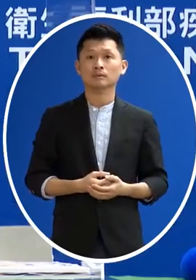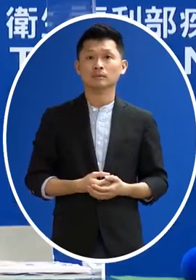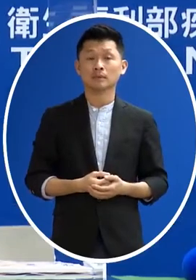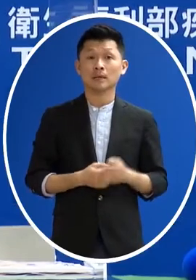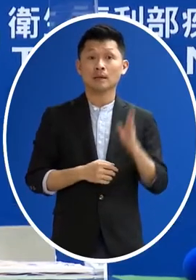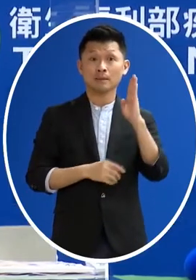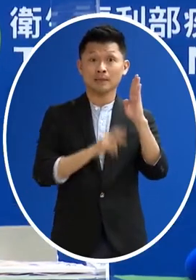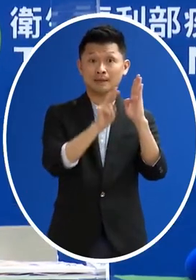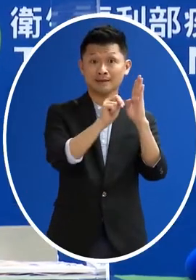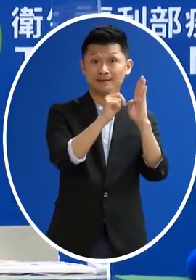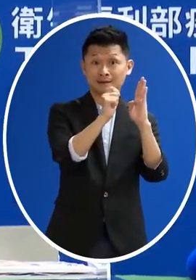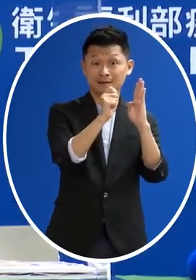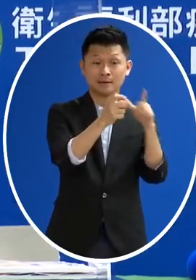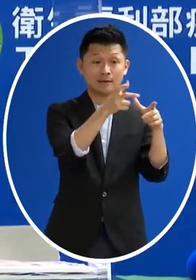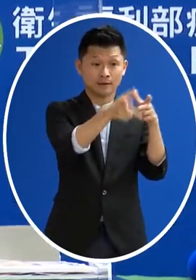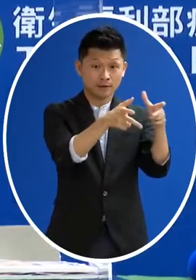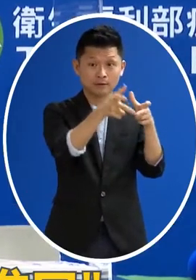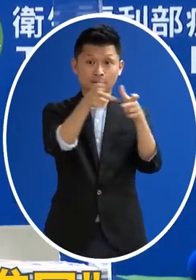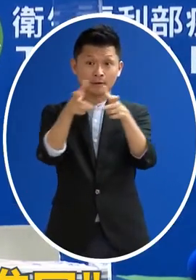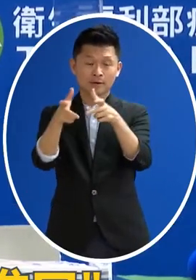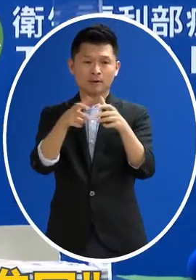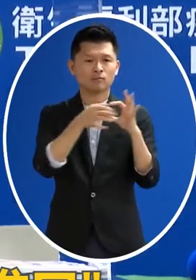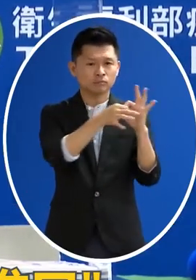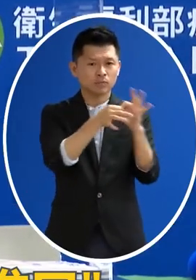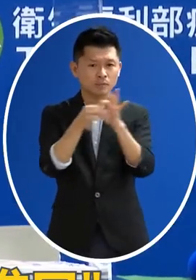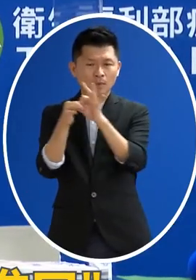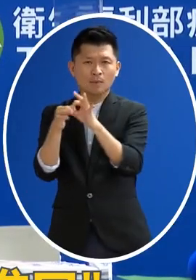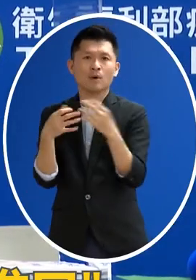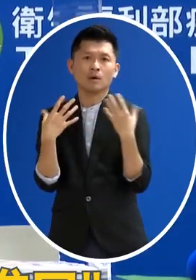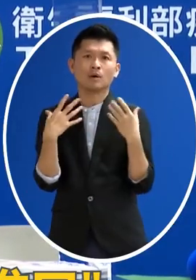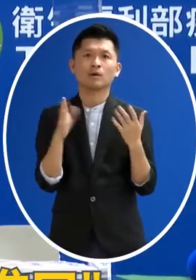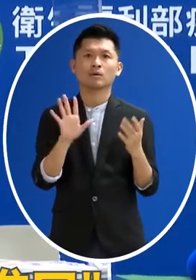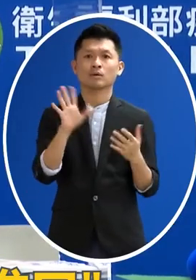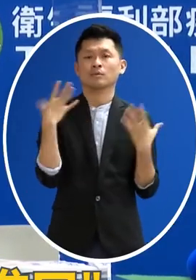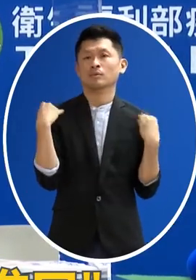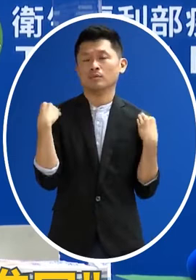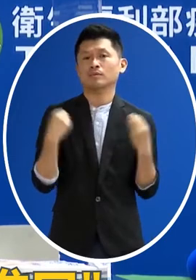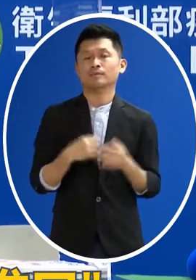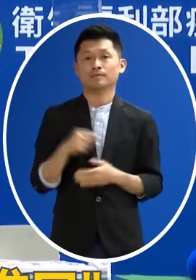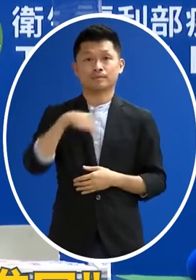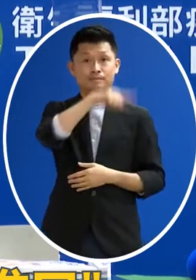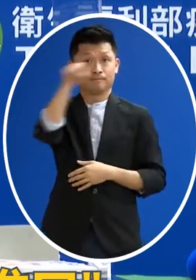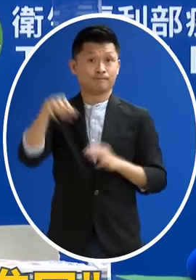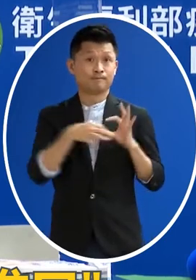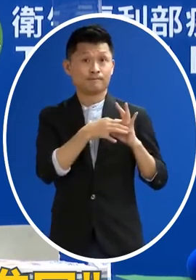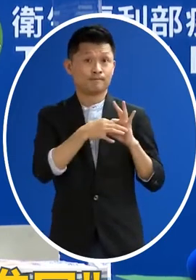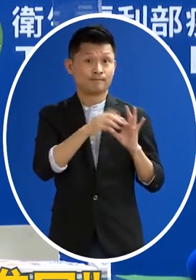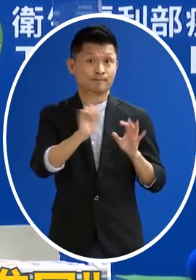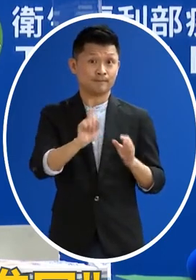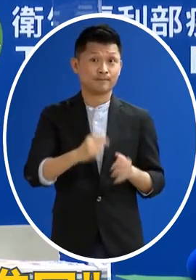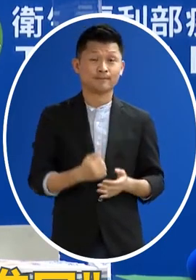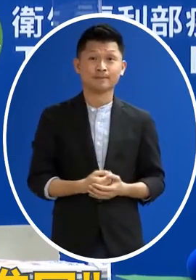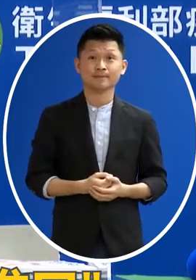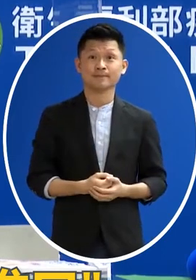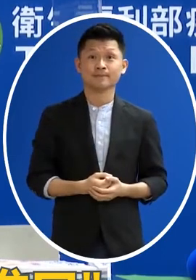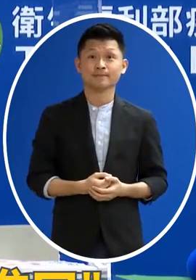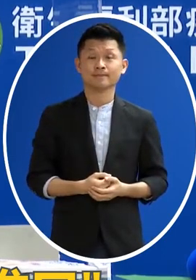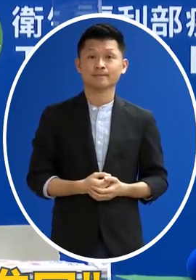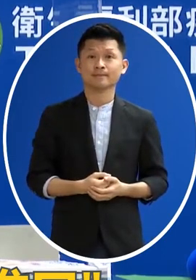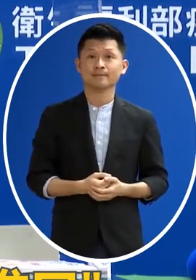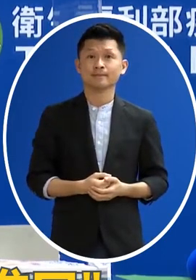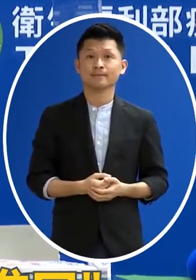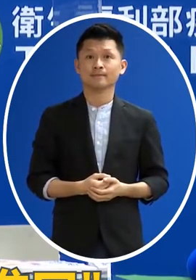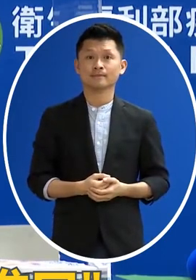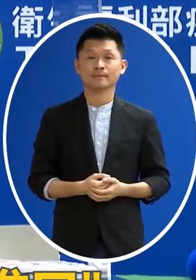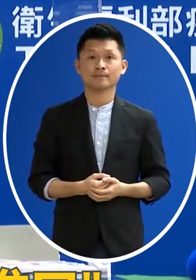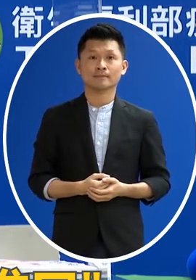各个药厂还都持续有在联系，好，那现在可能大家比较关心的就那时候应该是说郭董事